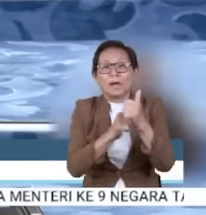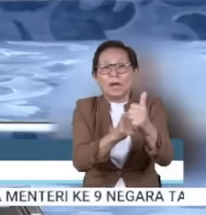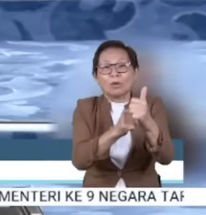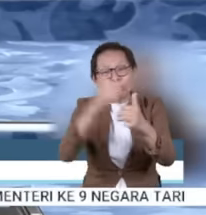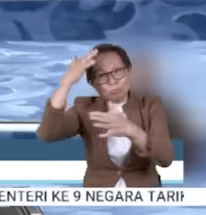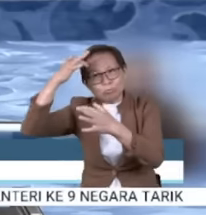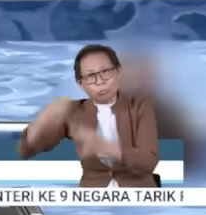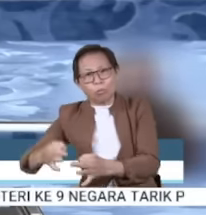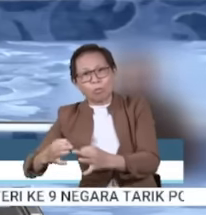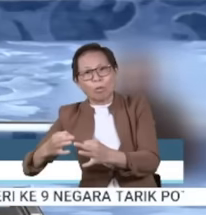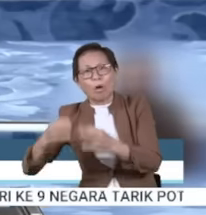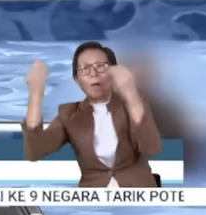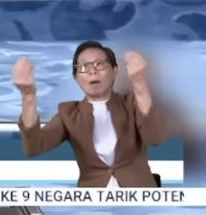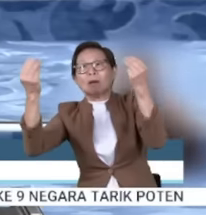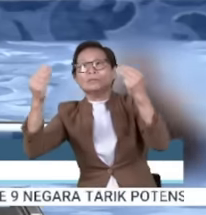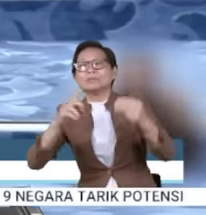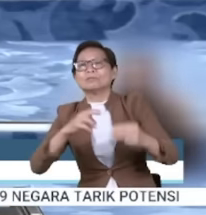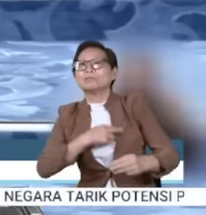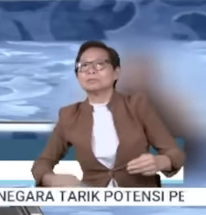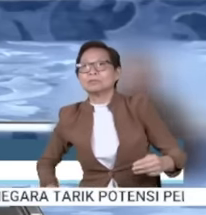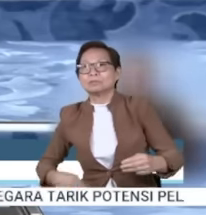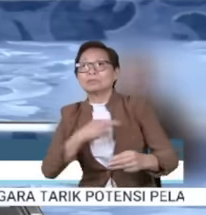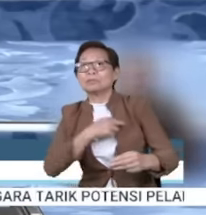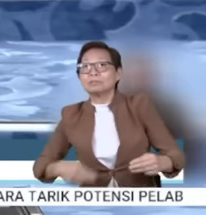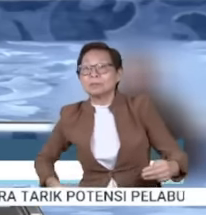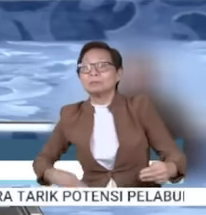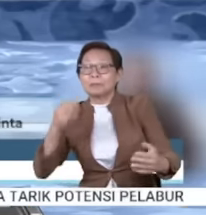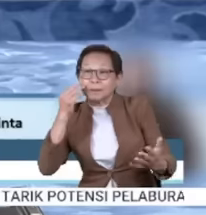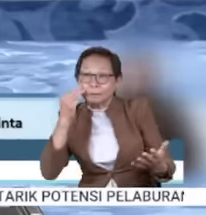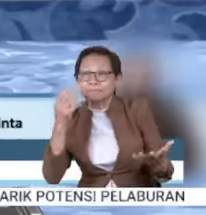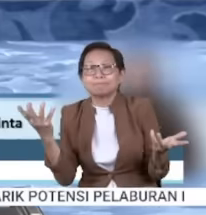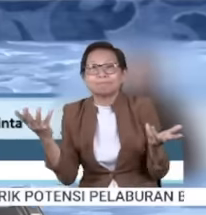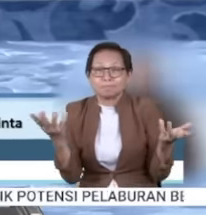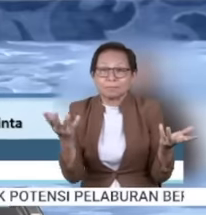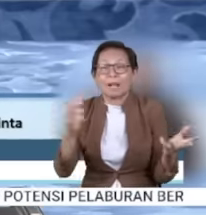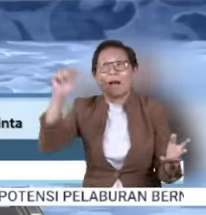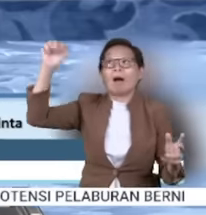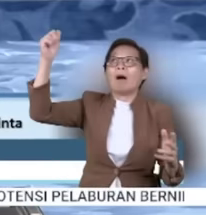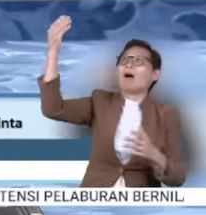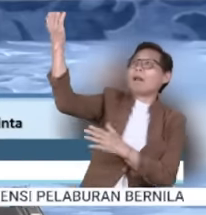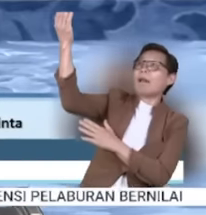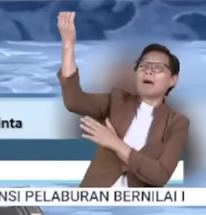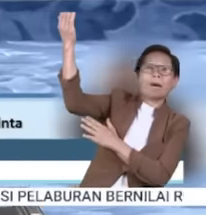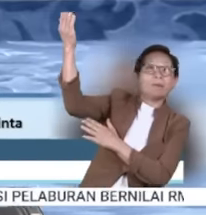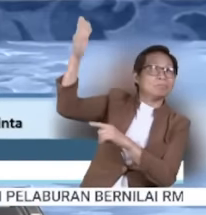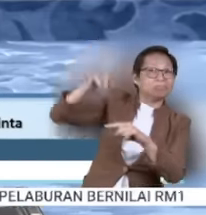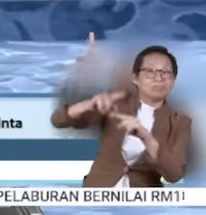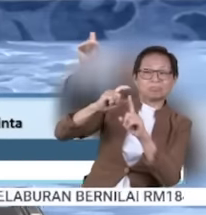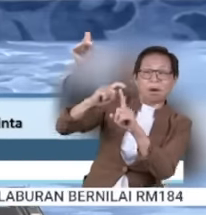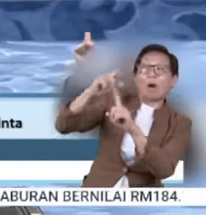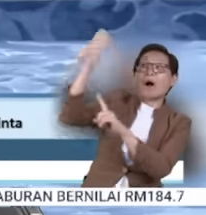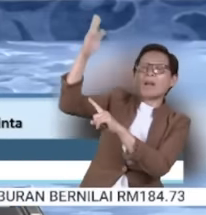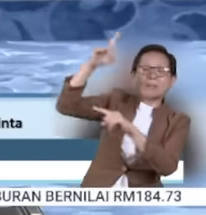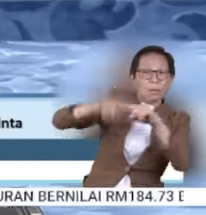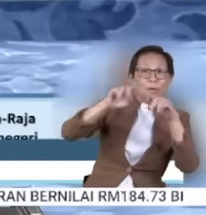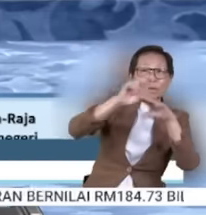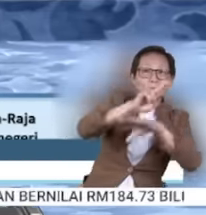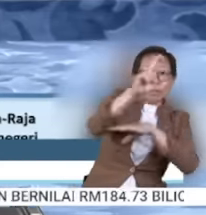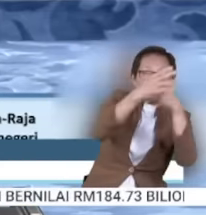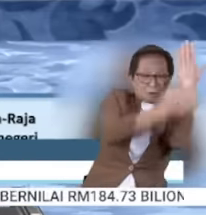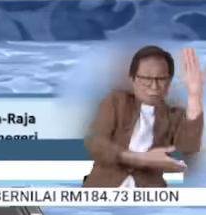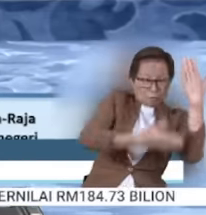keputusan majelis yaitu Allah tidak boleh digunakan di Semenanjung